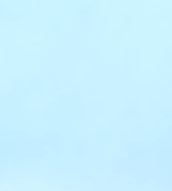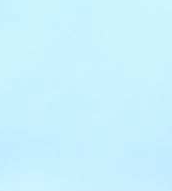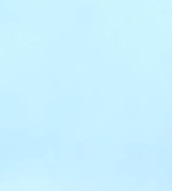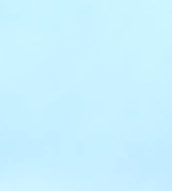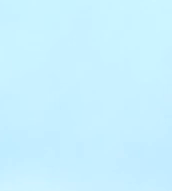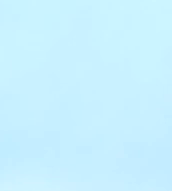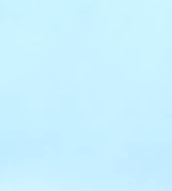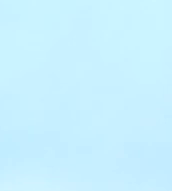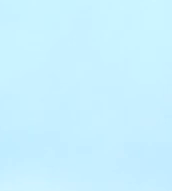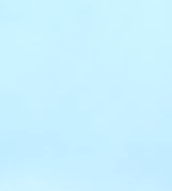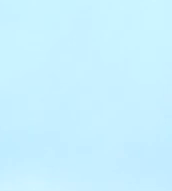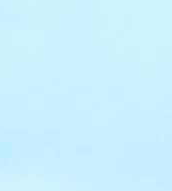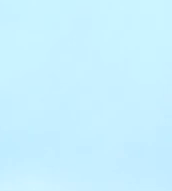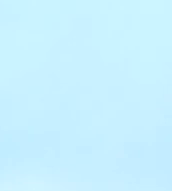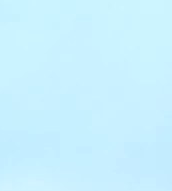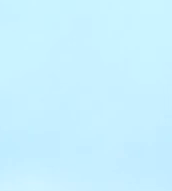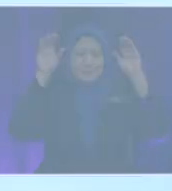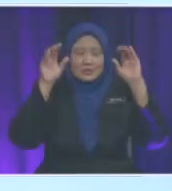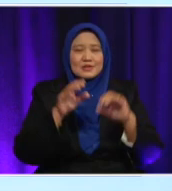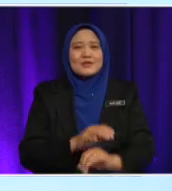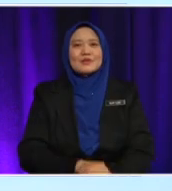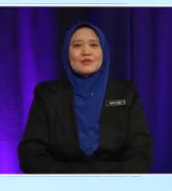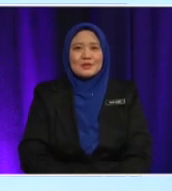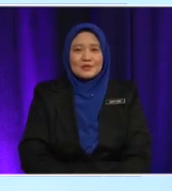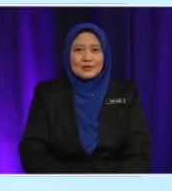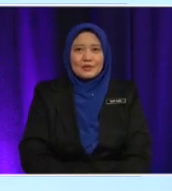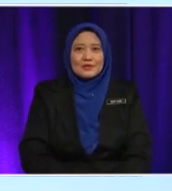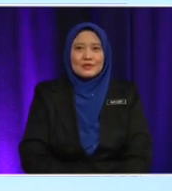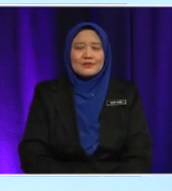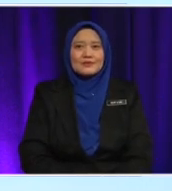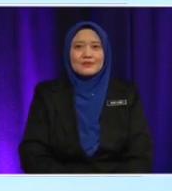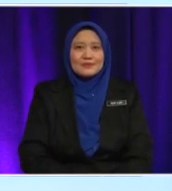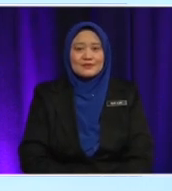elektronik bersama dengan Cikgu gitu yang cukup luas pengalamannya